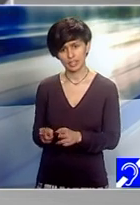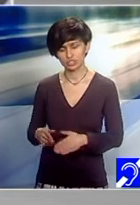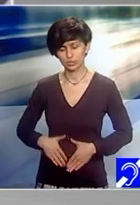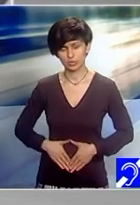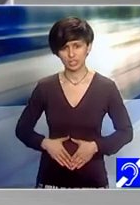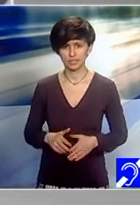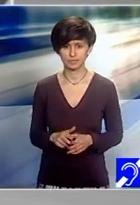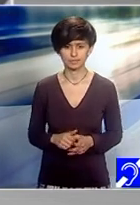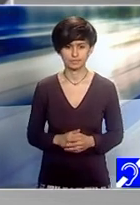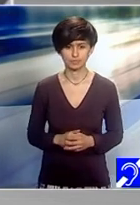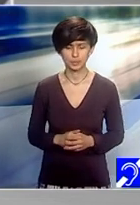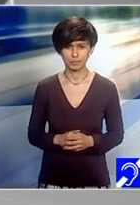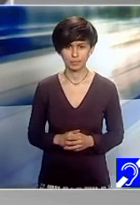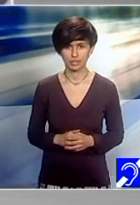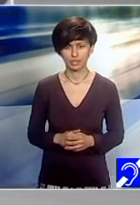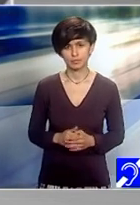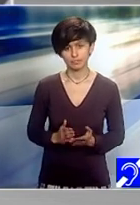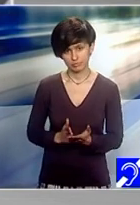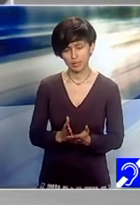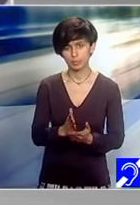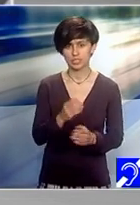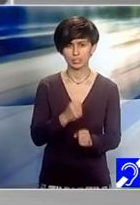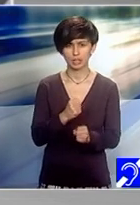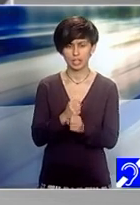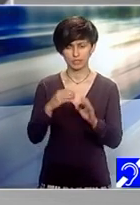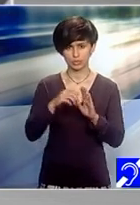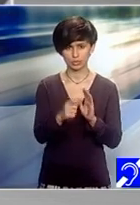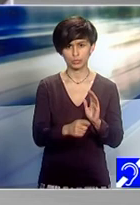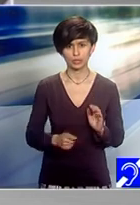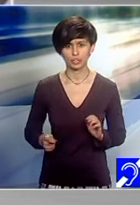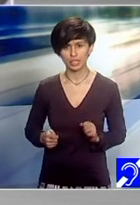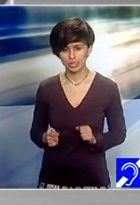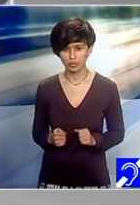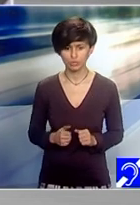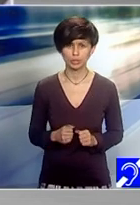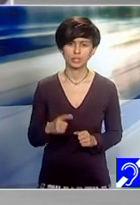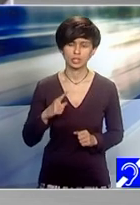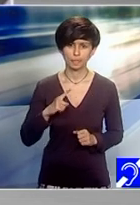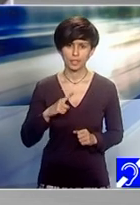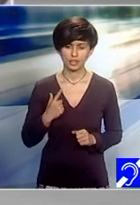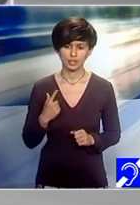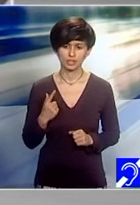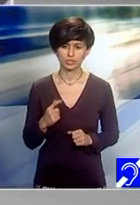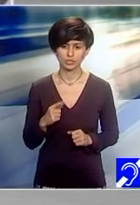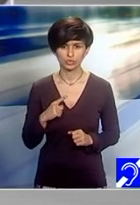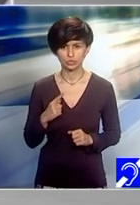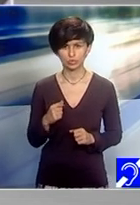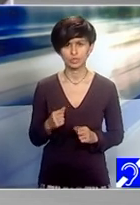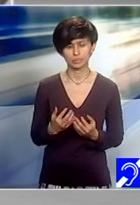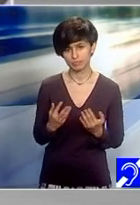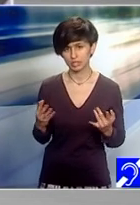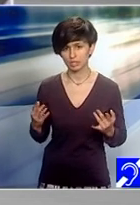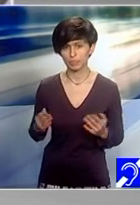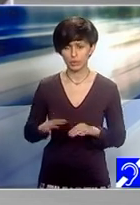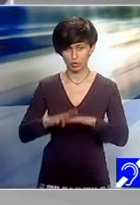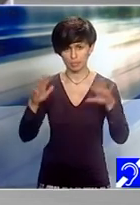făcut cu acest proiect și de atunci încolo până ne-am întâlnit din nou acum, sunt numărul mai mare de